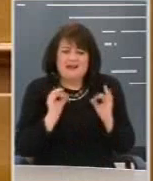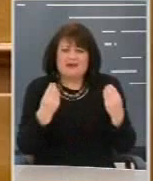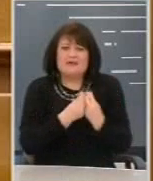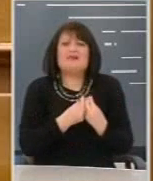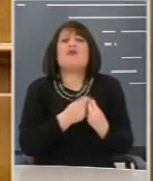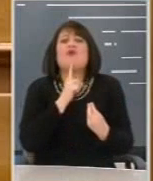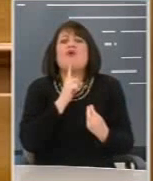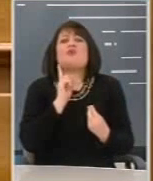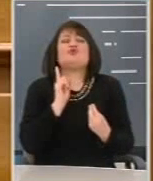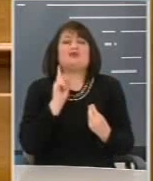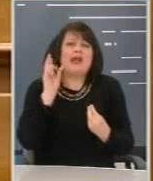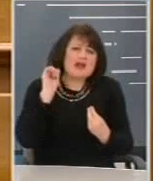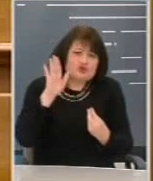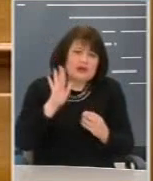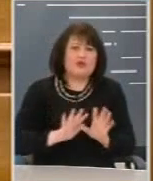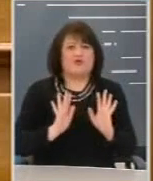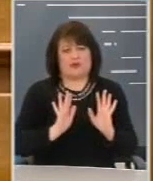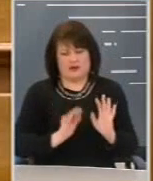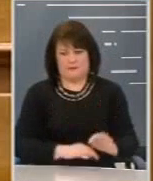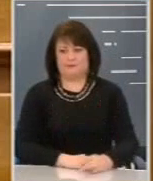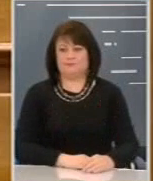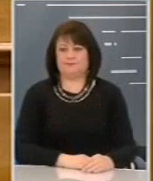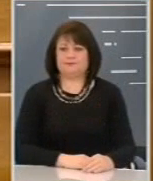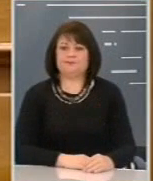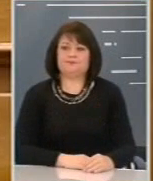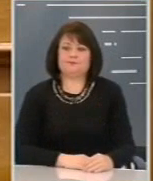με τα διεθνή ελεγχτικά πρότυπα και όχι ως έλεγχος των ταμείων.